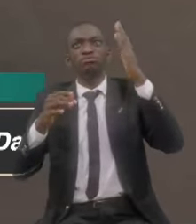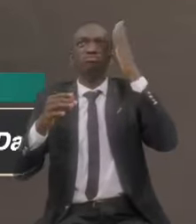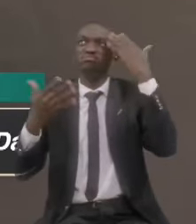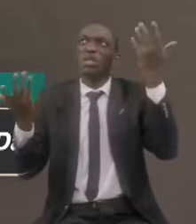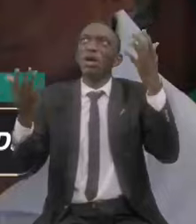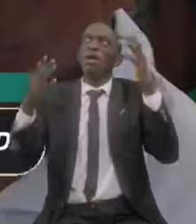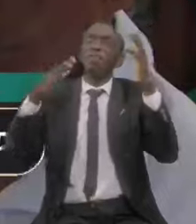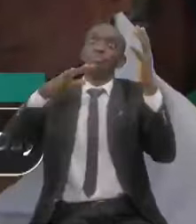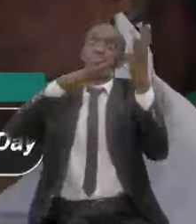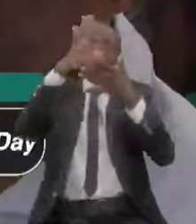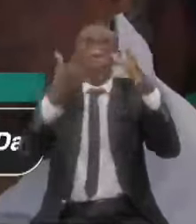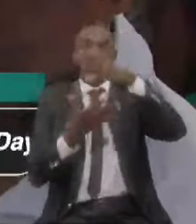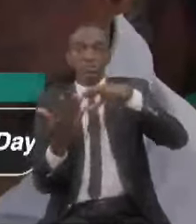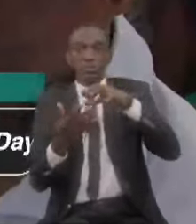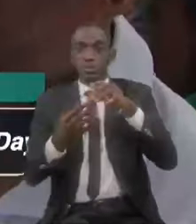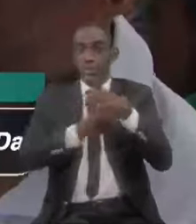André